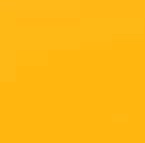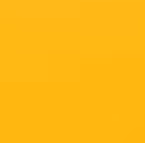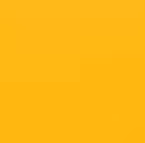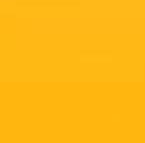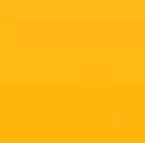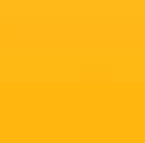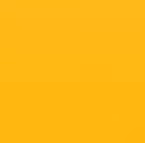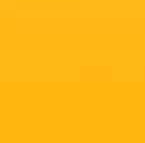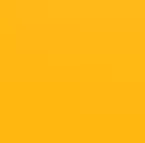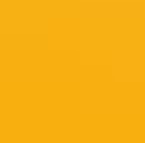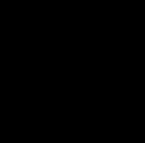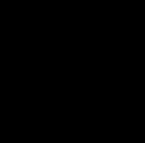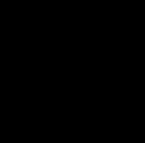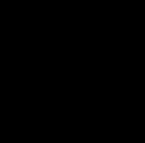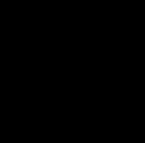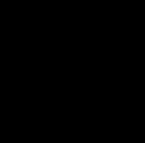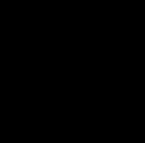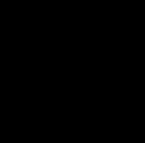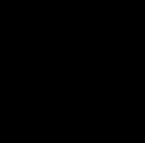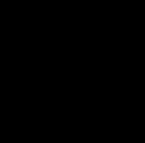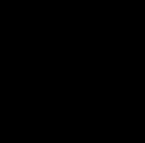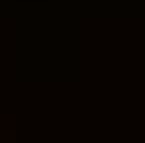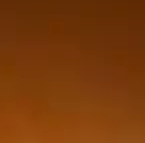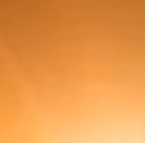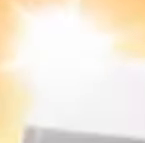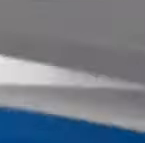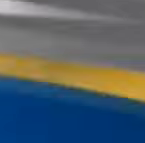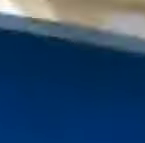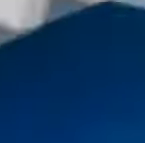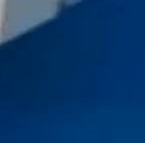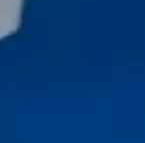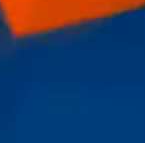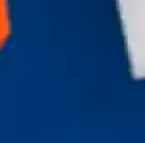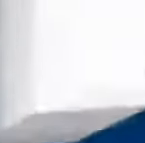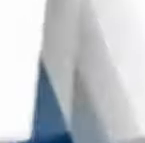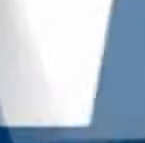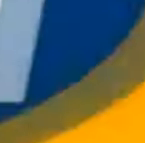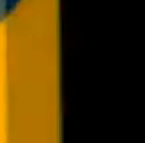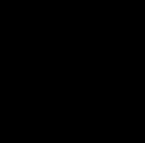ibusiness yakho. Everywhere you go, MTN.